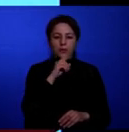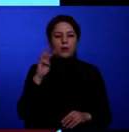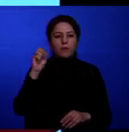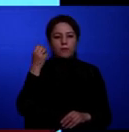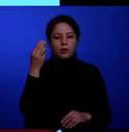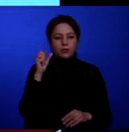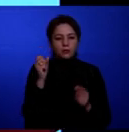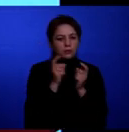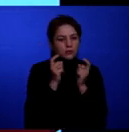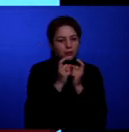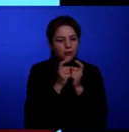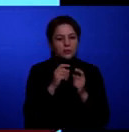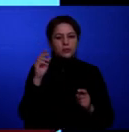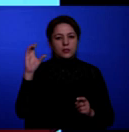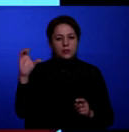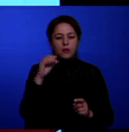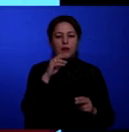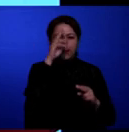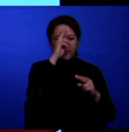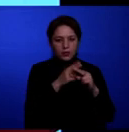братом но вскоре помирилась